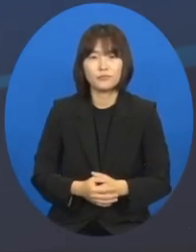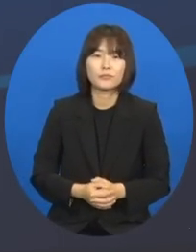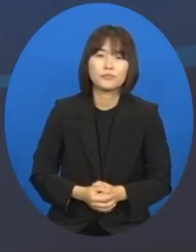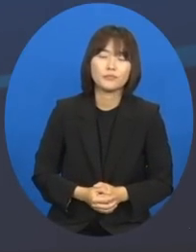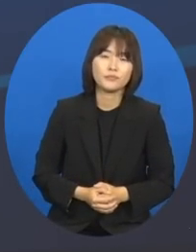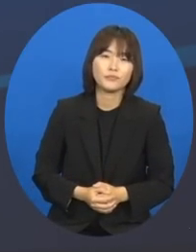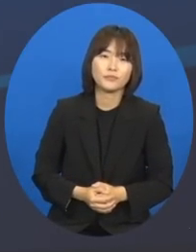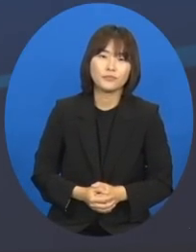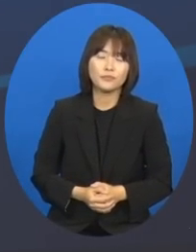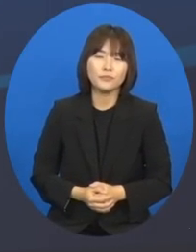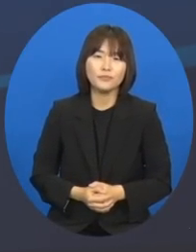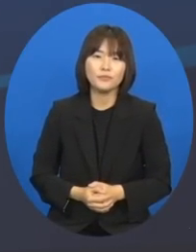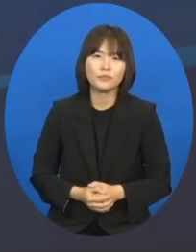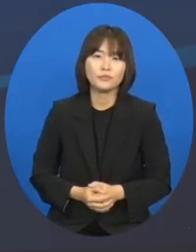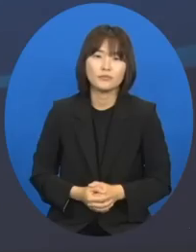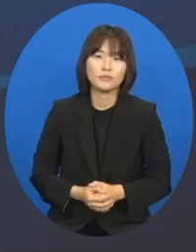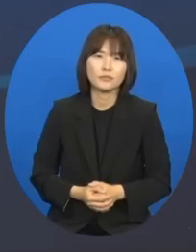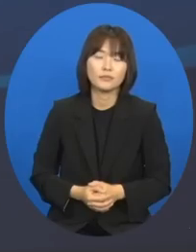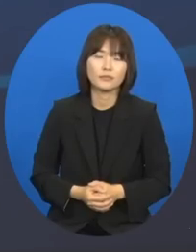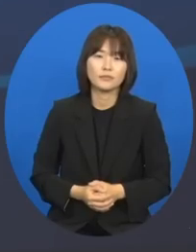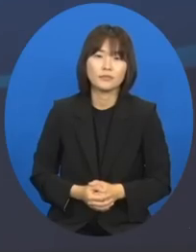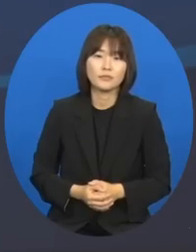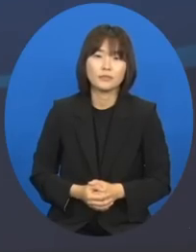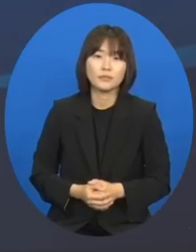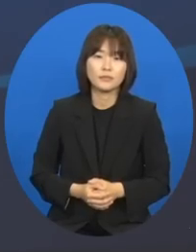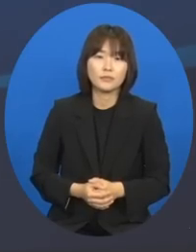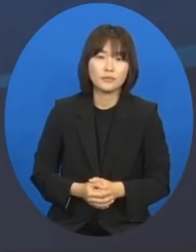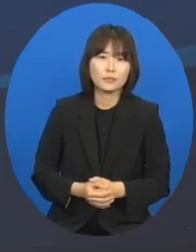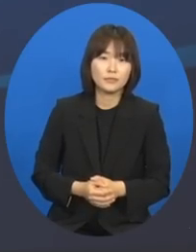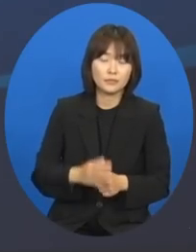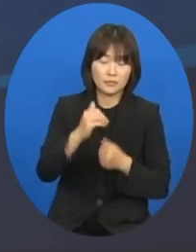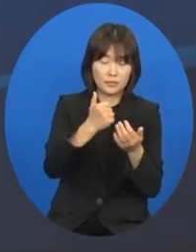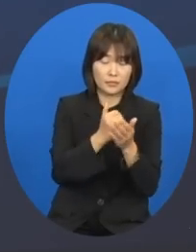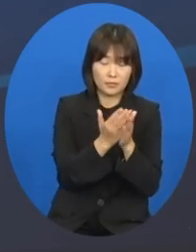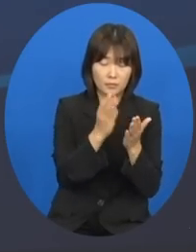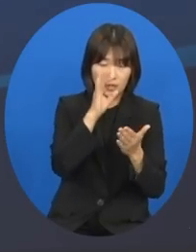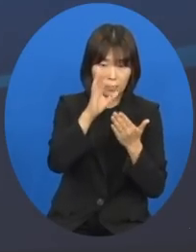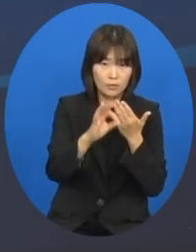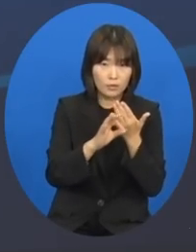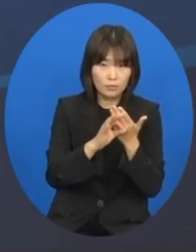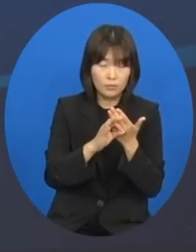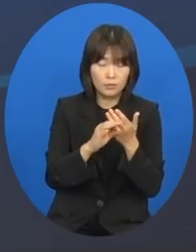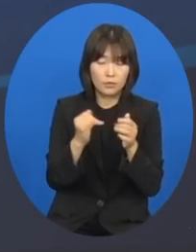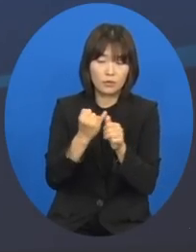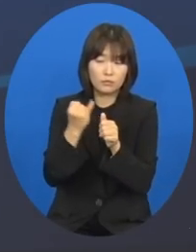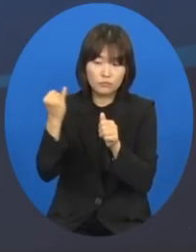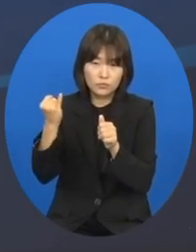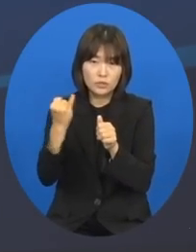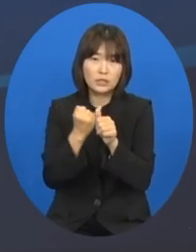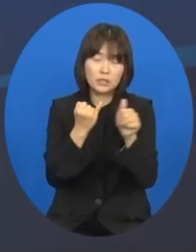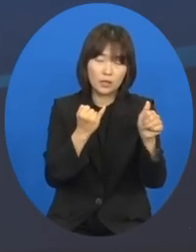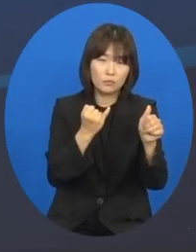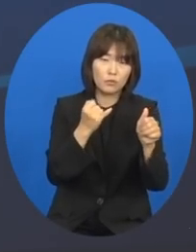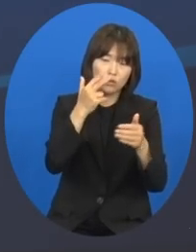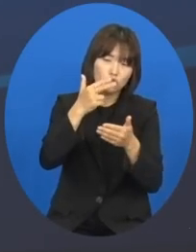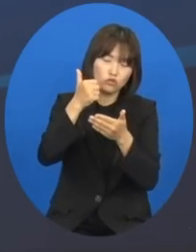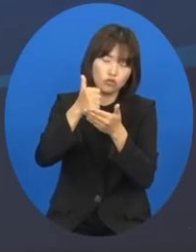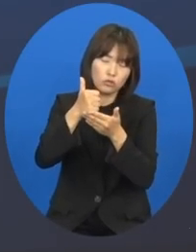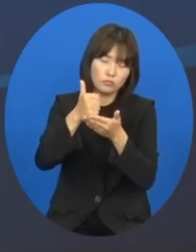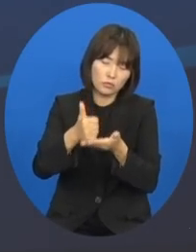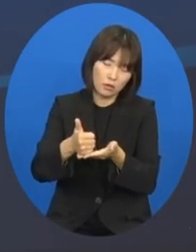22 25절에 뭐라고 말씀 했냐면 아내는 남편을 주님을 섬기듯이 복종하라 이렇게 돼 있어요 순종도 아니고